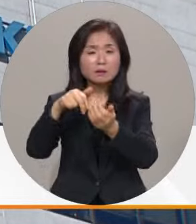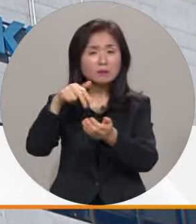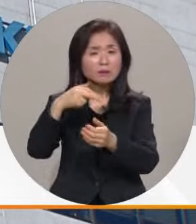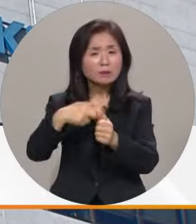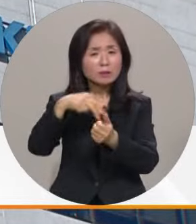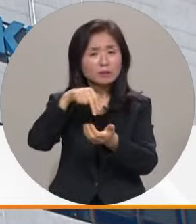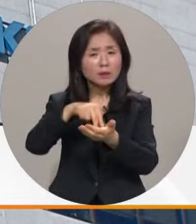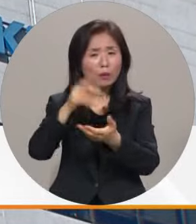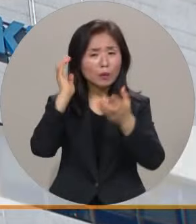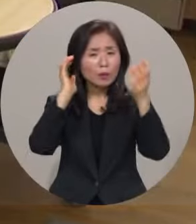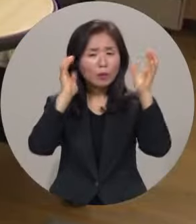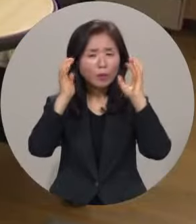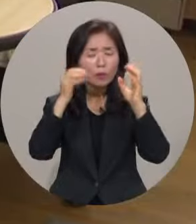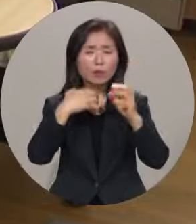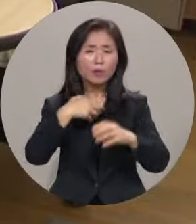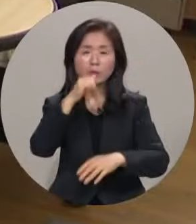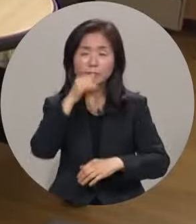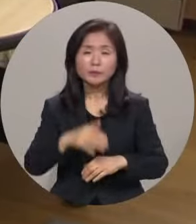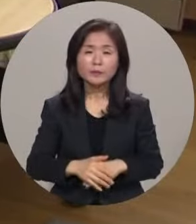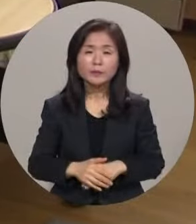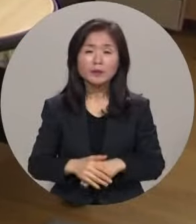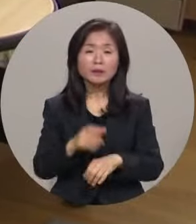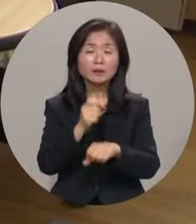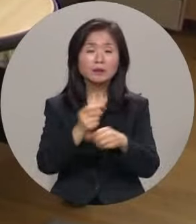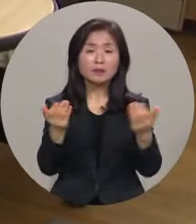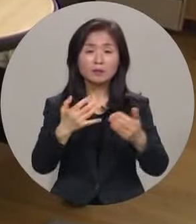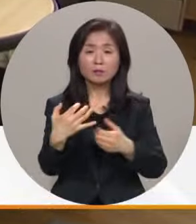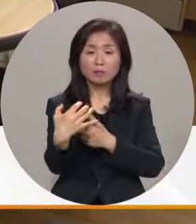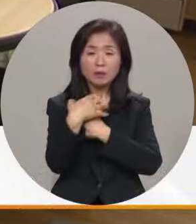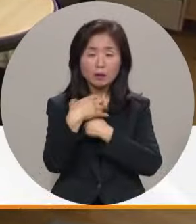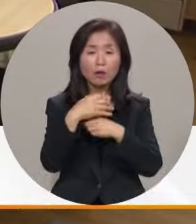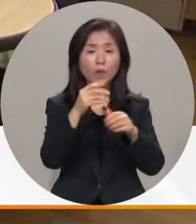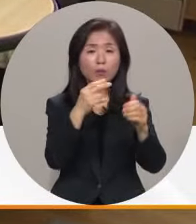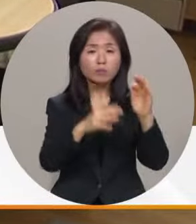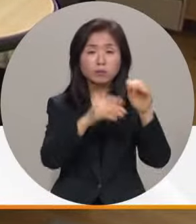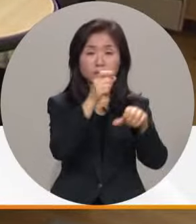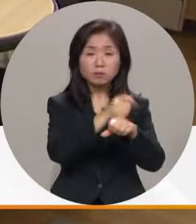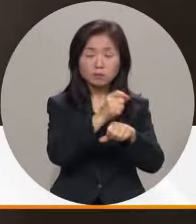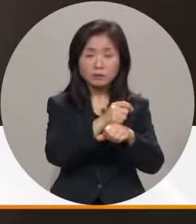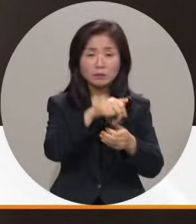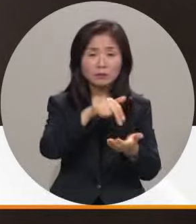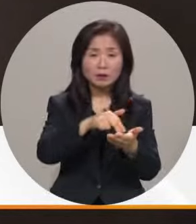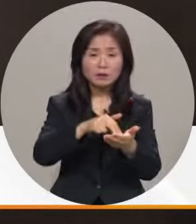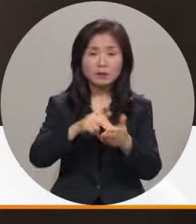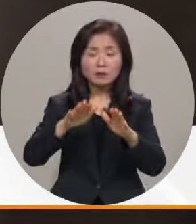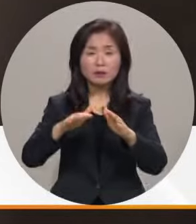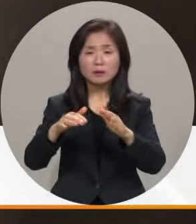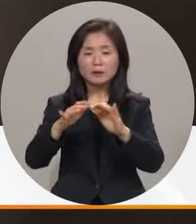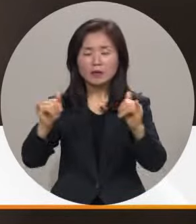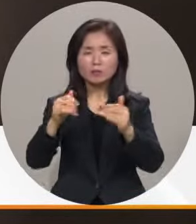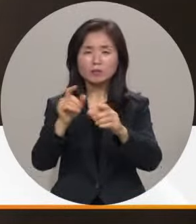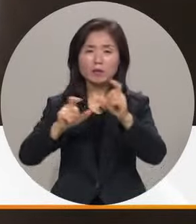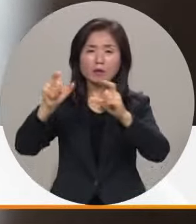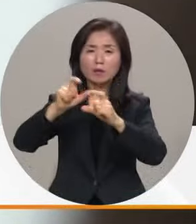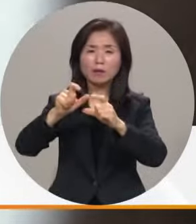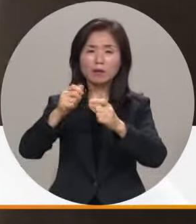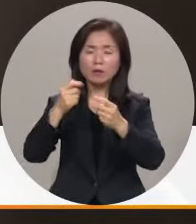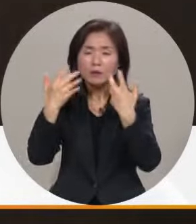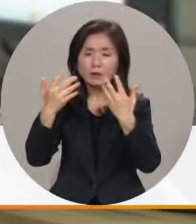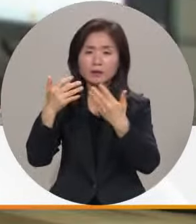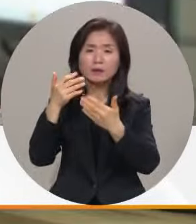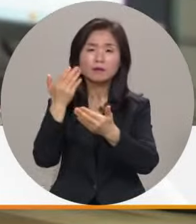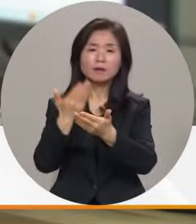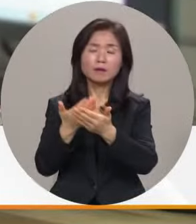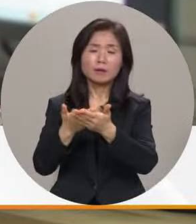것 같습니다 행정업무를 맡게 될 공무원 역시 이번만큼은 제대로 된 인력 확충 대책을 마련해 달라고 요구하고